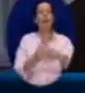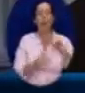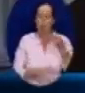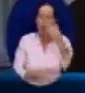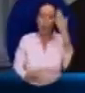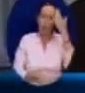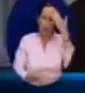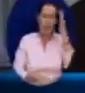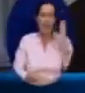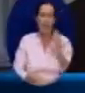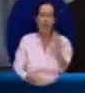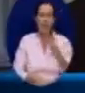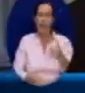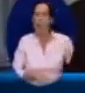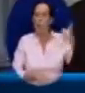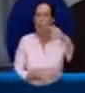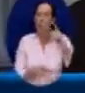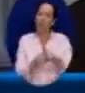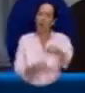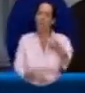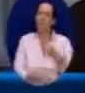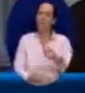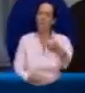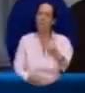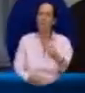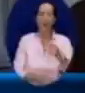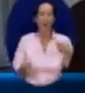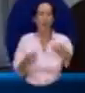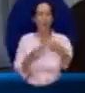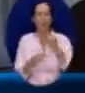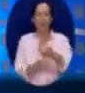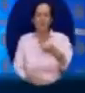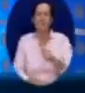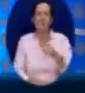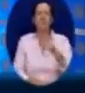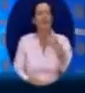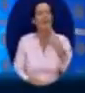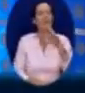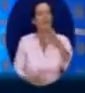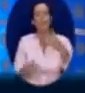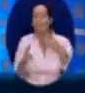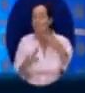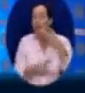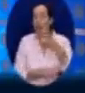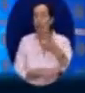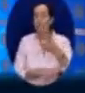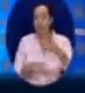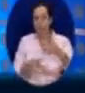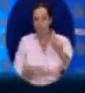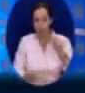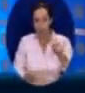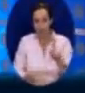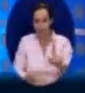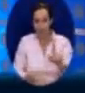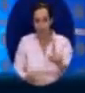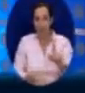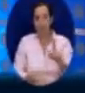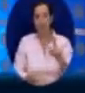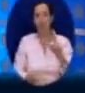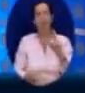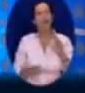כולנו מכירות ומכירים, בוסים מתעללים, או קולגות מתעללות ומתעללים. נגיד שזה יעבור את כל הקריאות, תכף אני יעלה